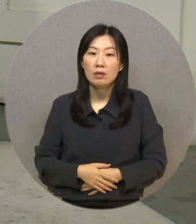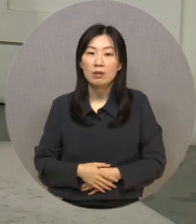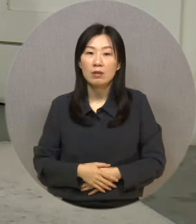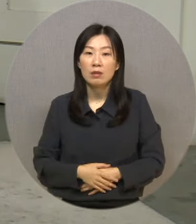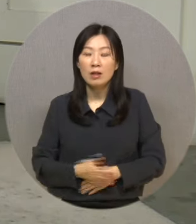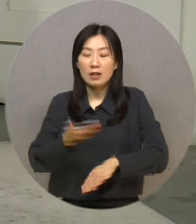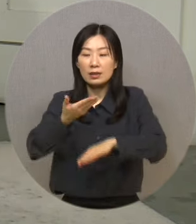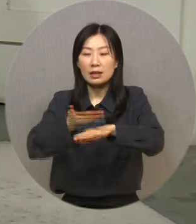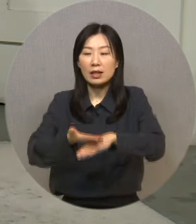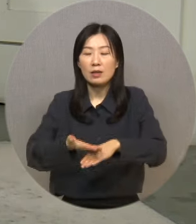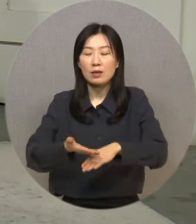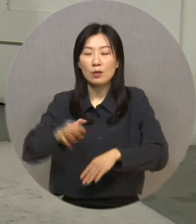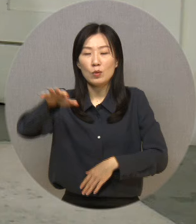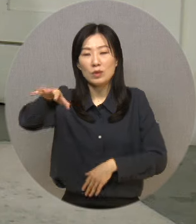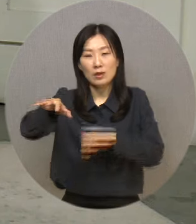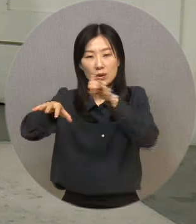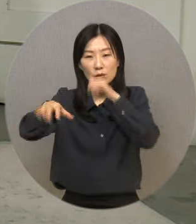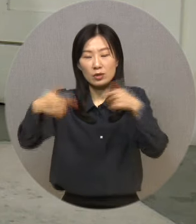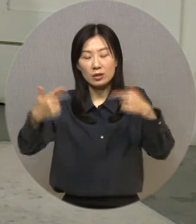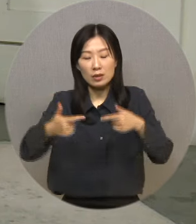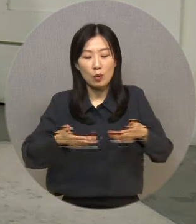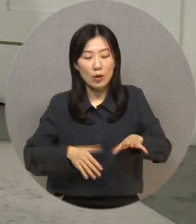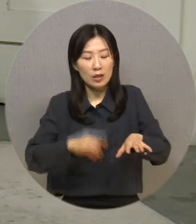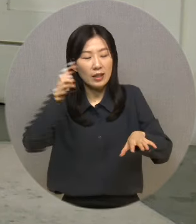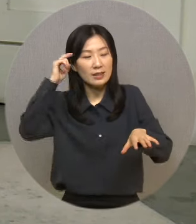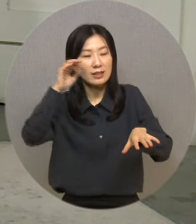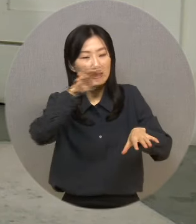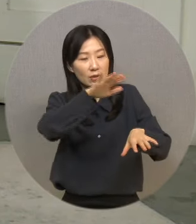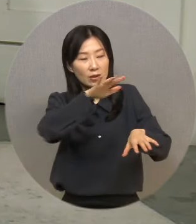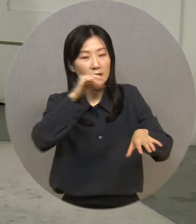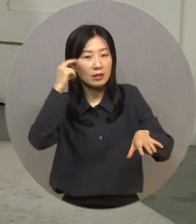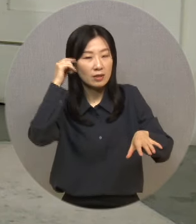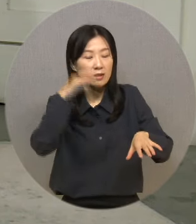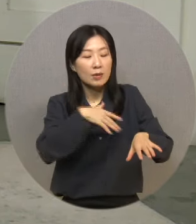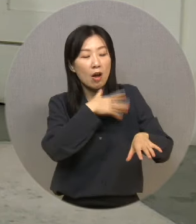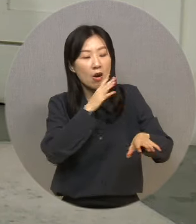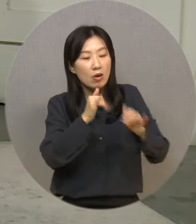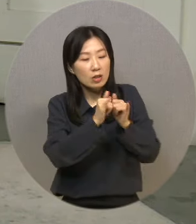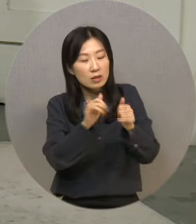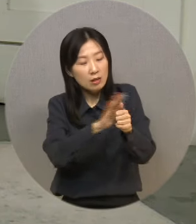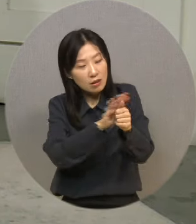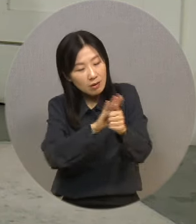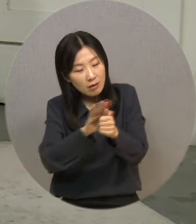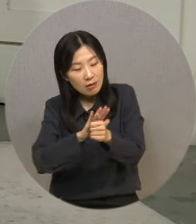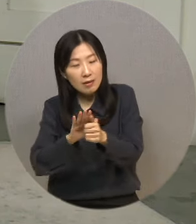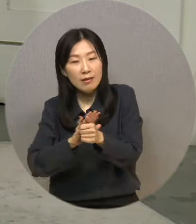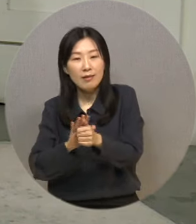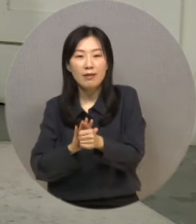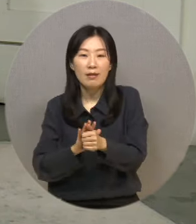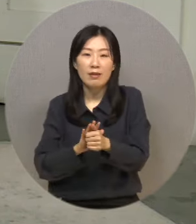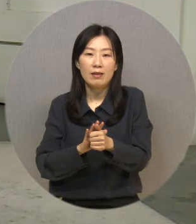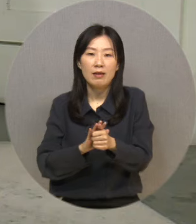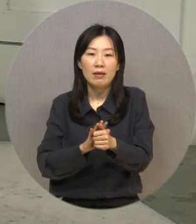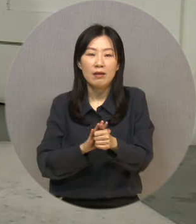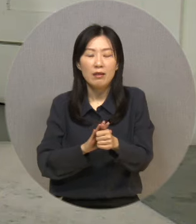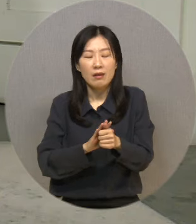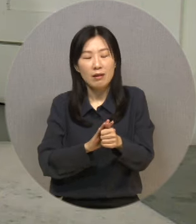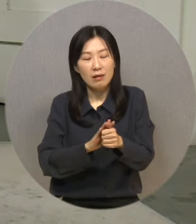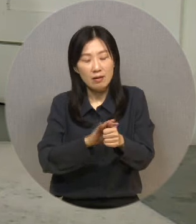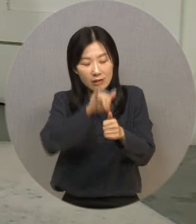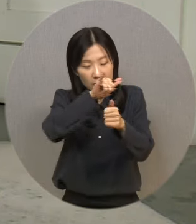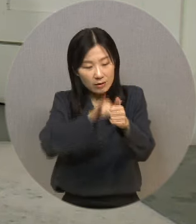늘 고향을 그리워하면서 고향 사람들, 고향에 계신 어르신들을 그렇게 모신다는 거. 야, 지극정성으로 그